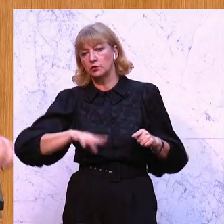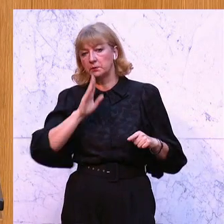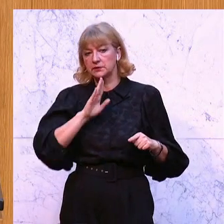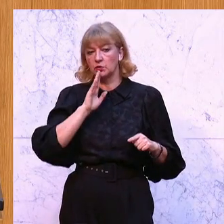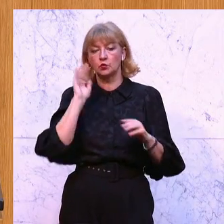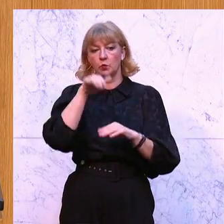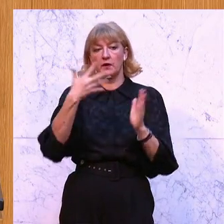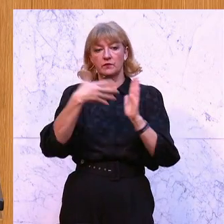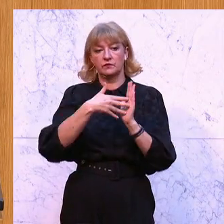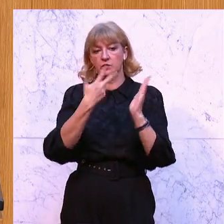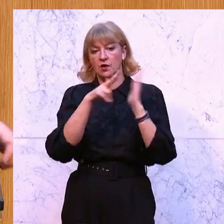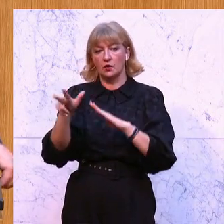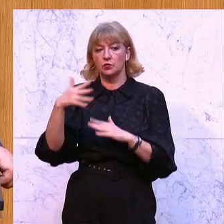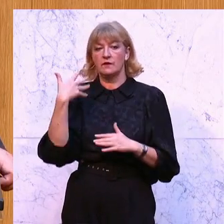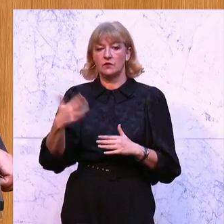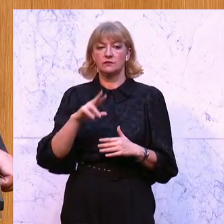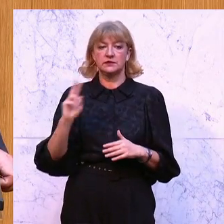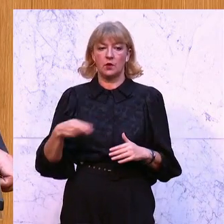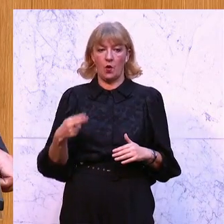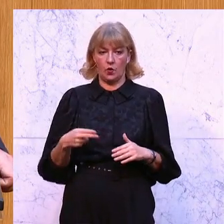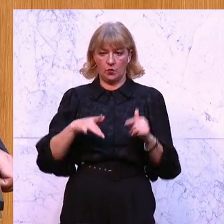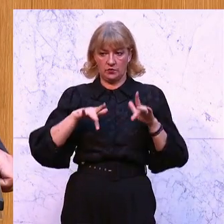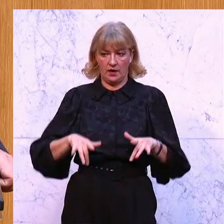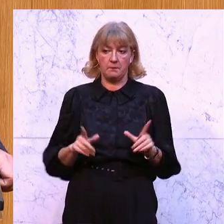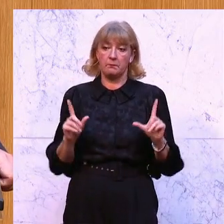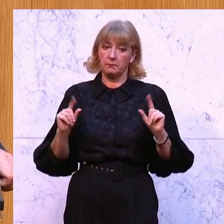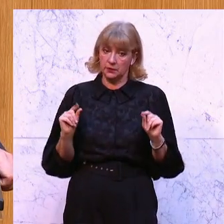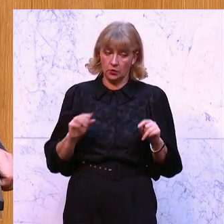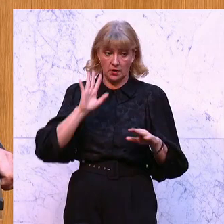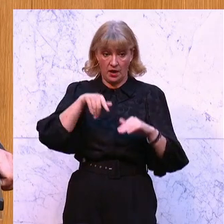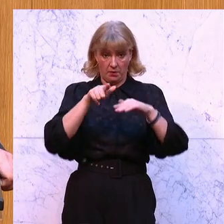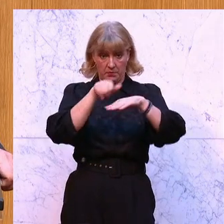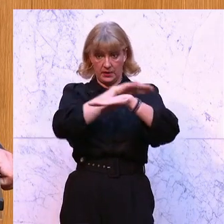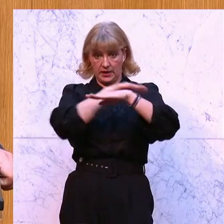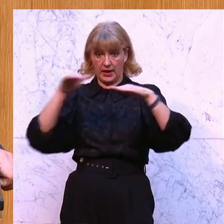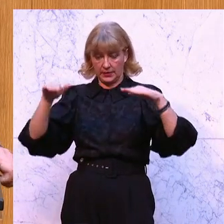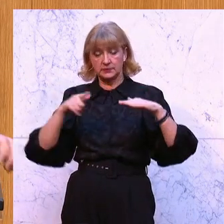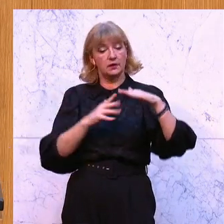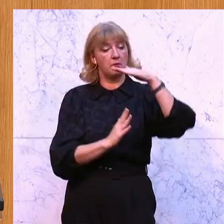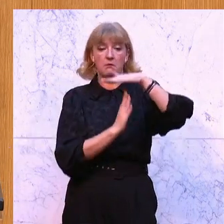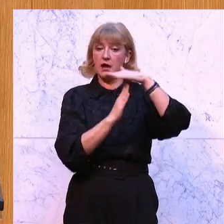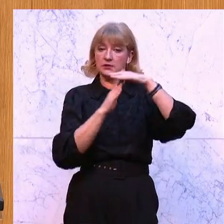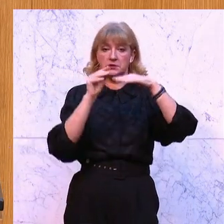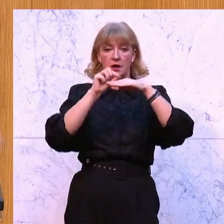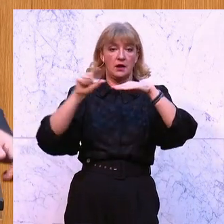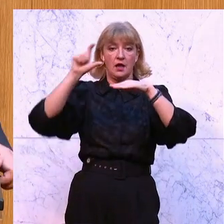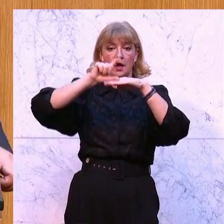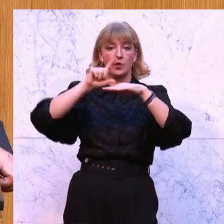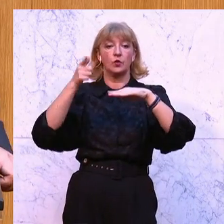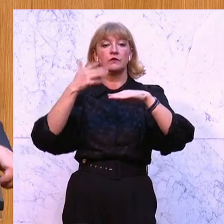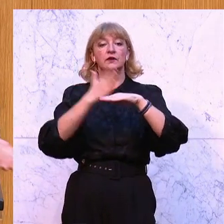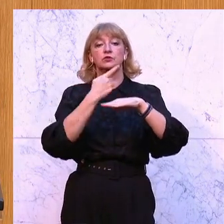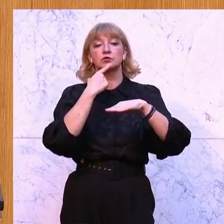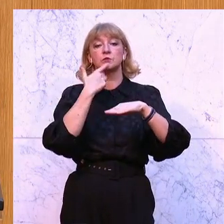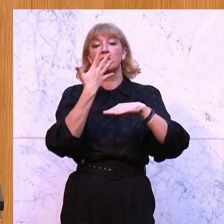die über 5.850 Euro liegen. Das heißt, ab hier gibt es maximal die Erhöhung um die bereits